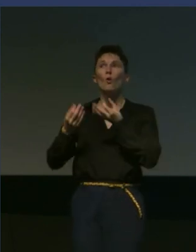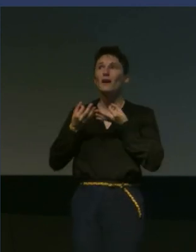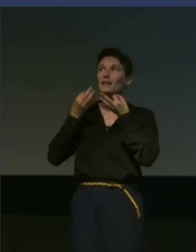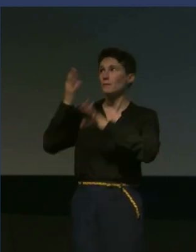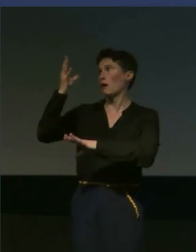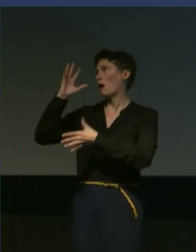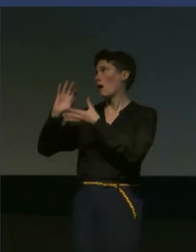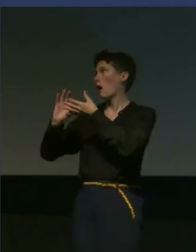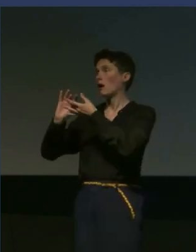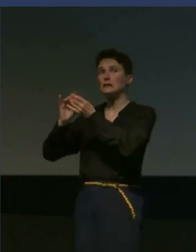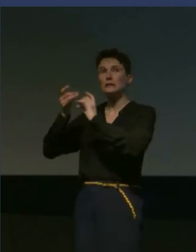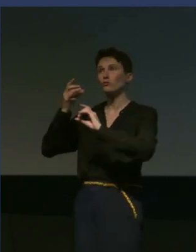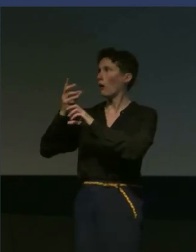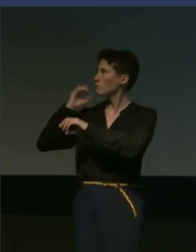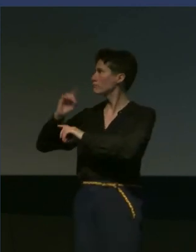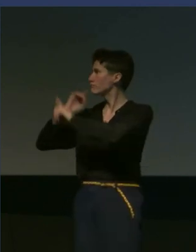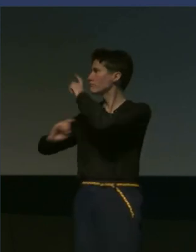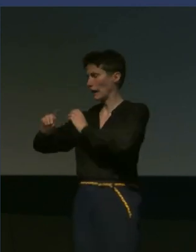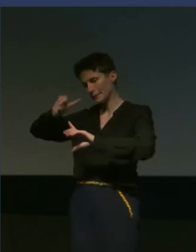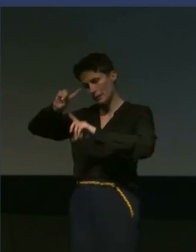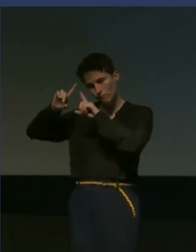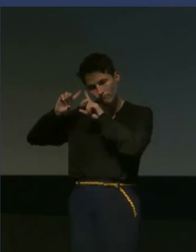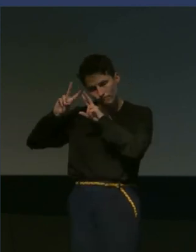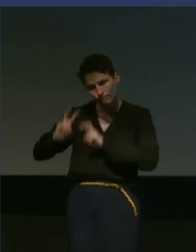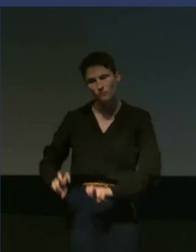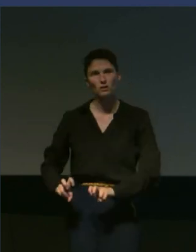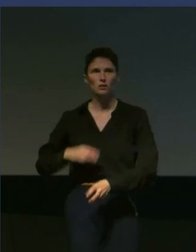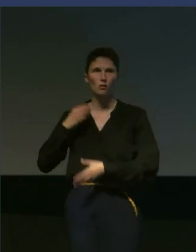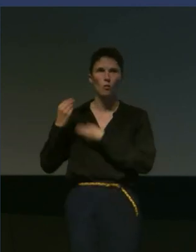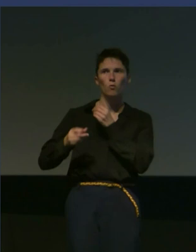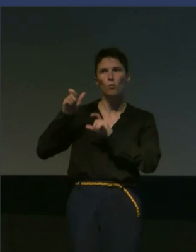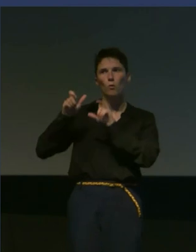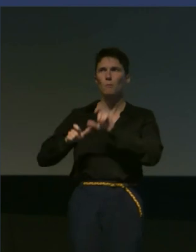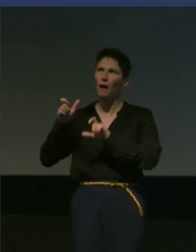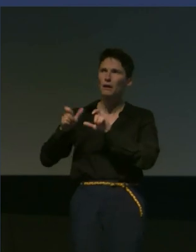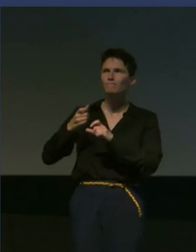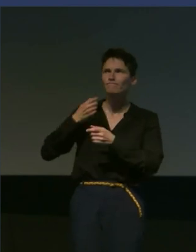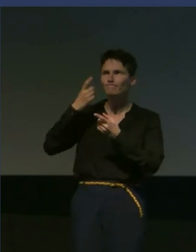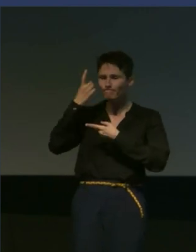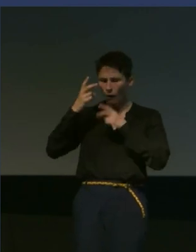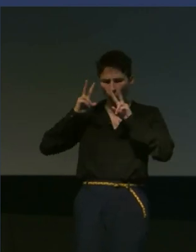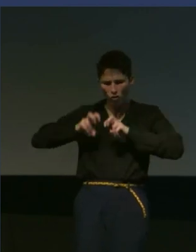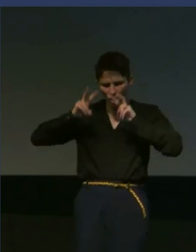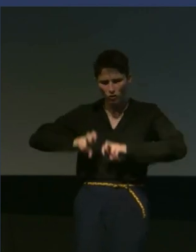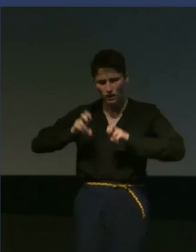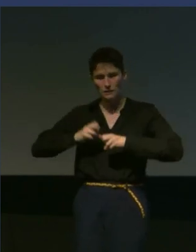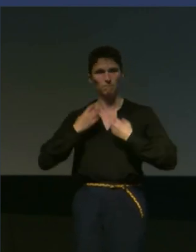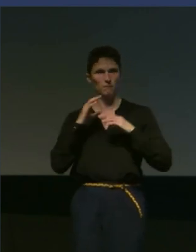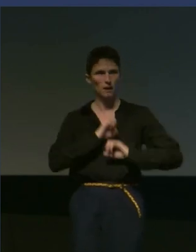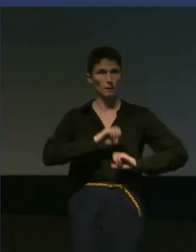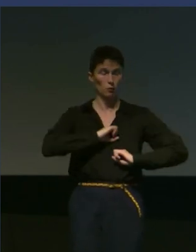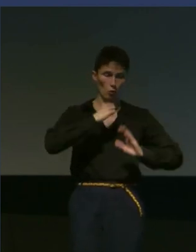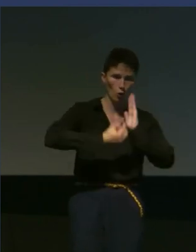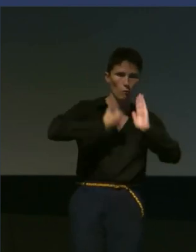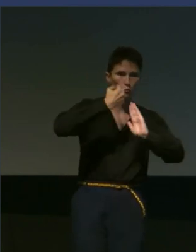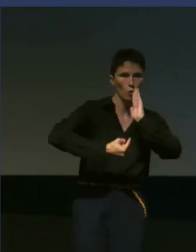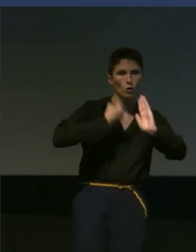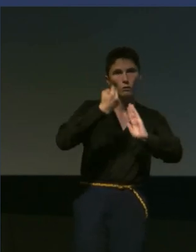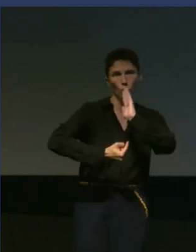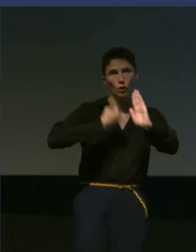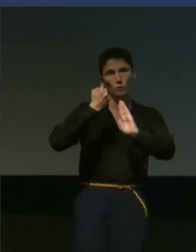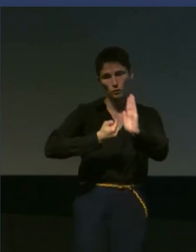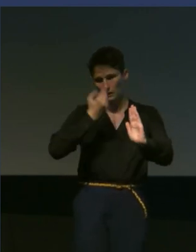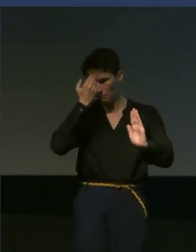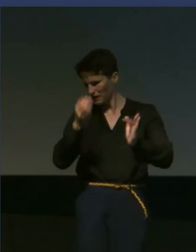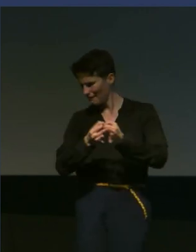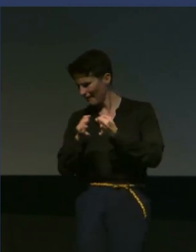des glaciologues, qui vont relire cet article-là, qui vont refaire des expériences, qui vont refaire tourner des modèles, et s'ils ne retrouvent